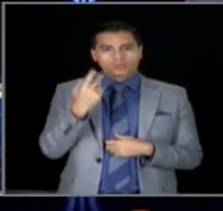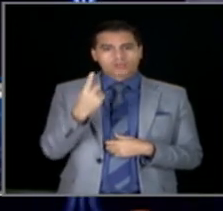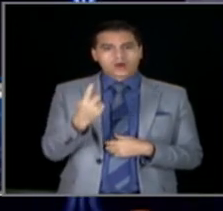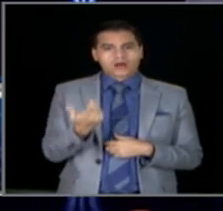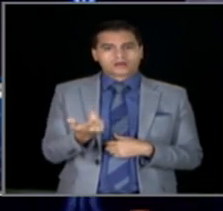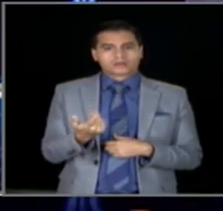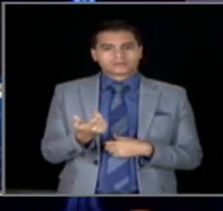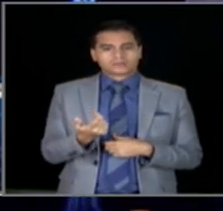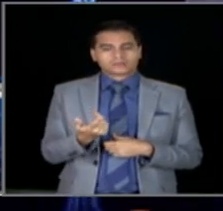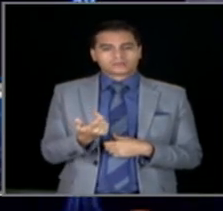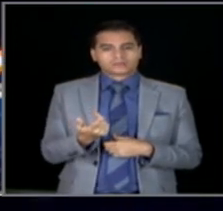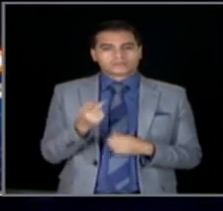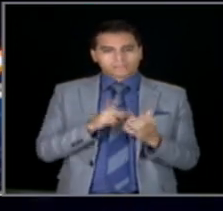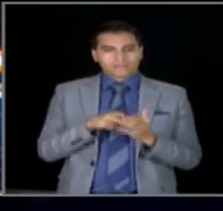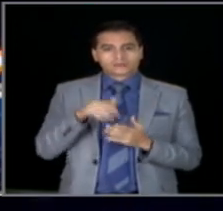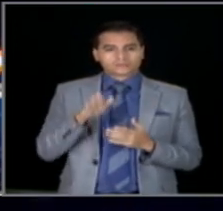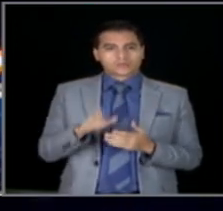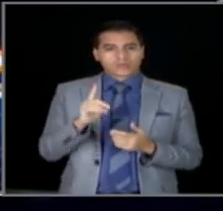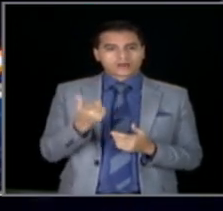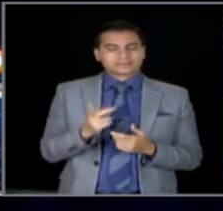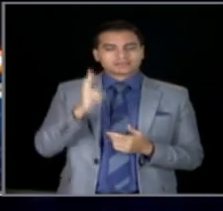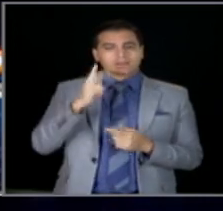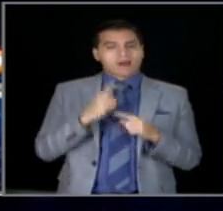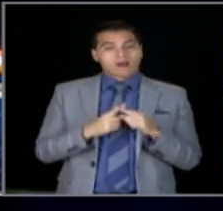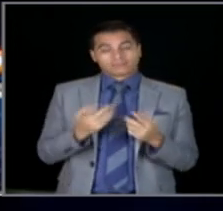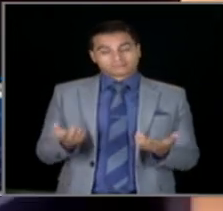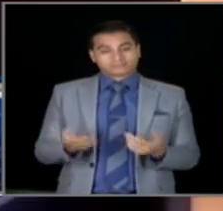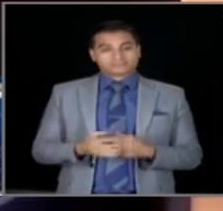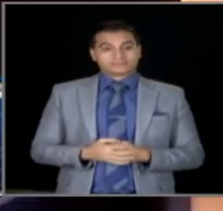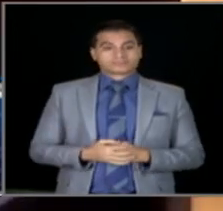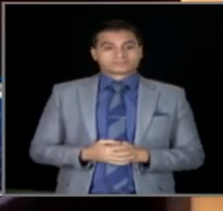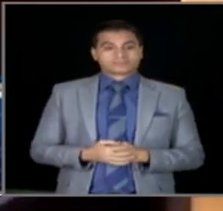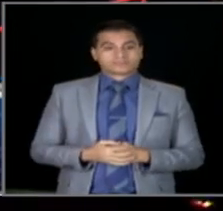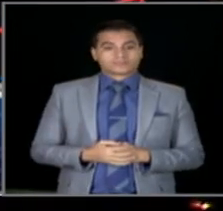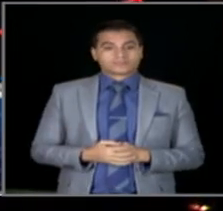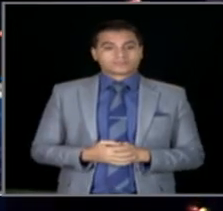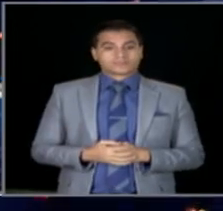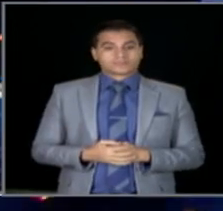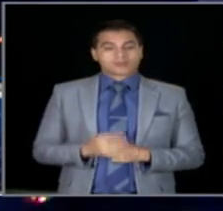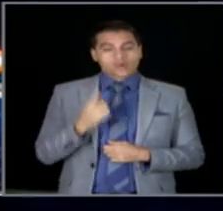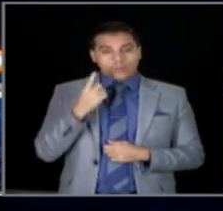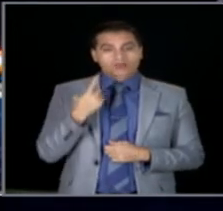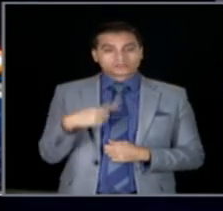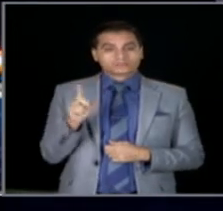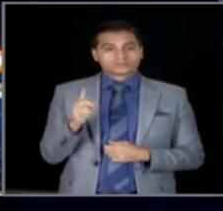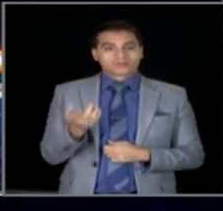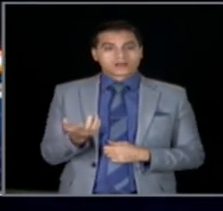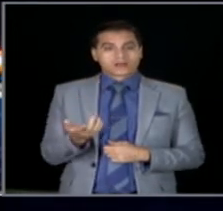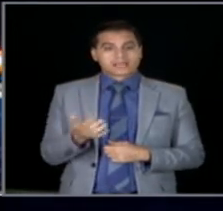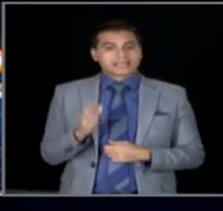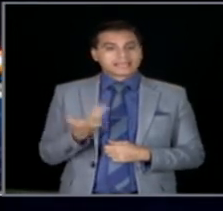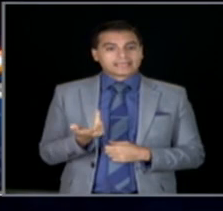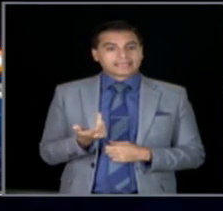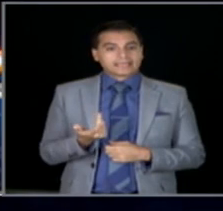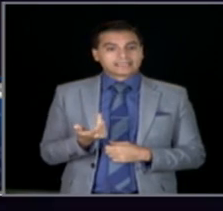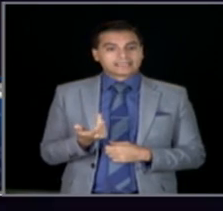معايا. أسماء مجدي، إجابة خاطئة. هي واحدة بس. هي ايه بقى؟